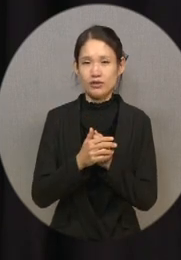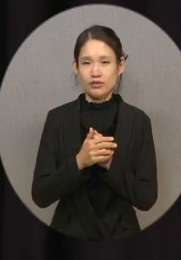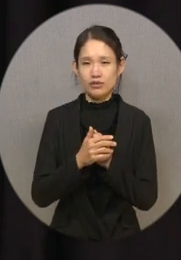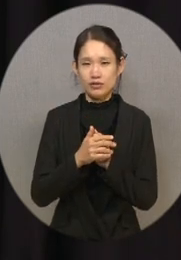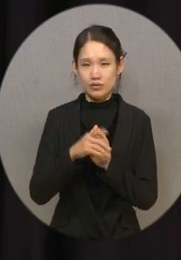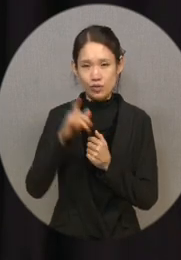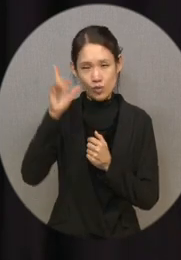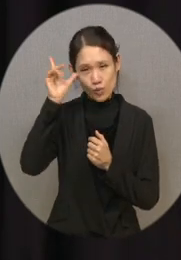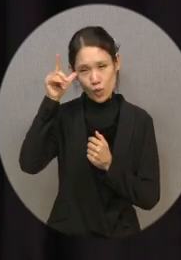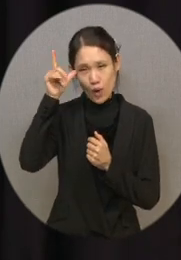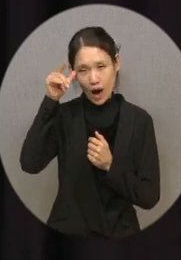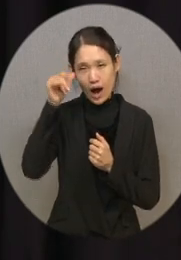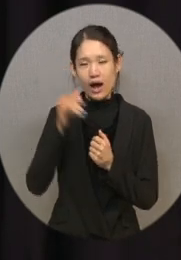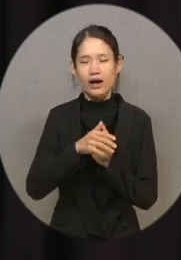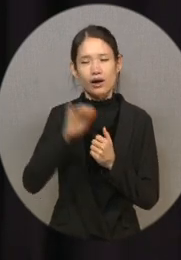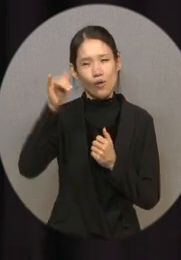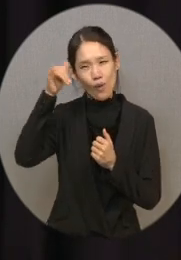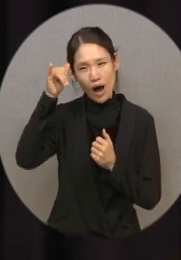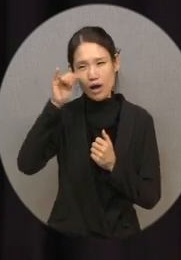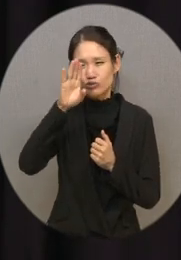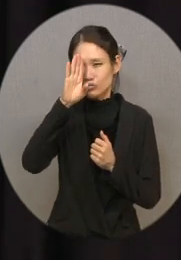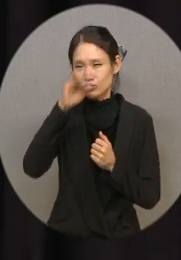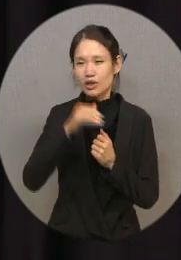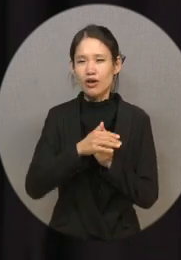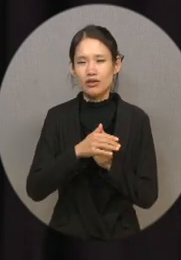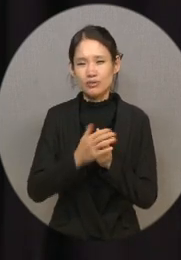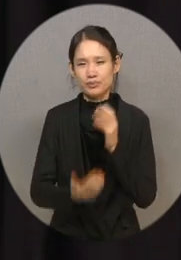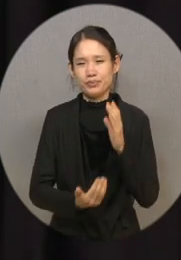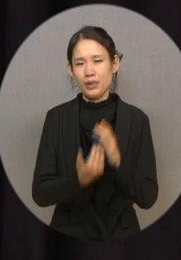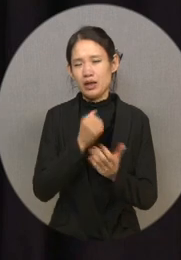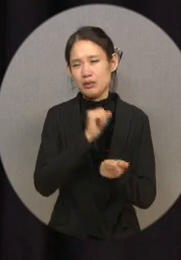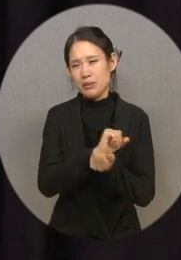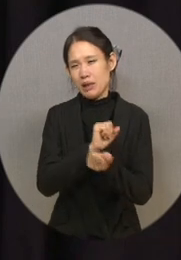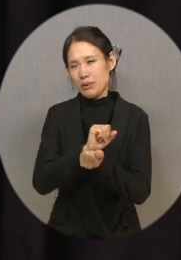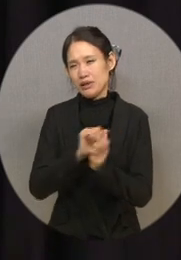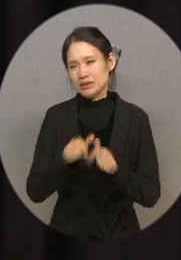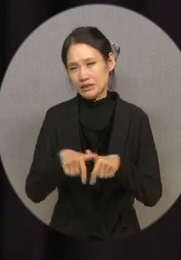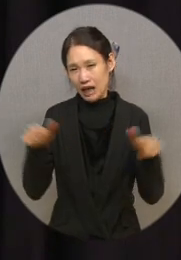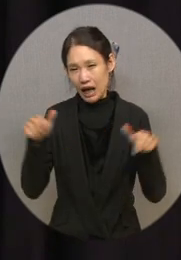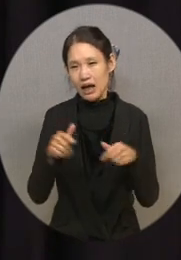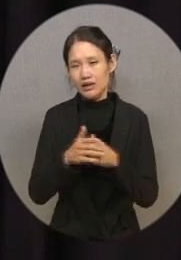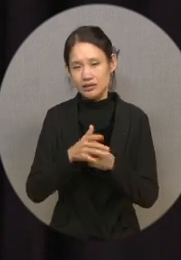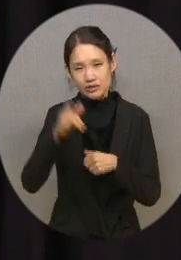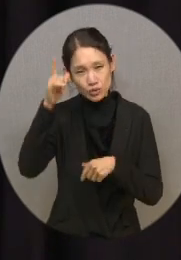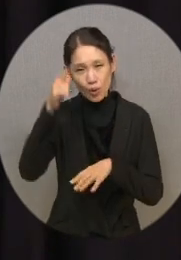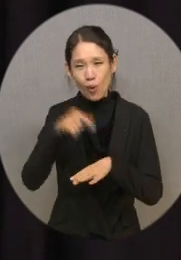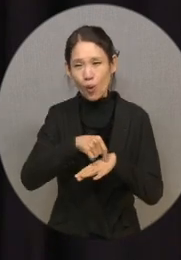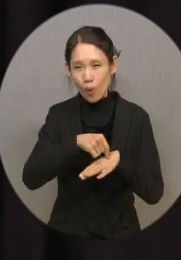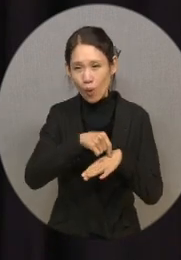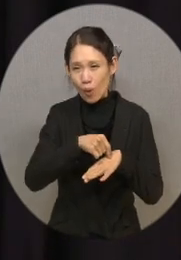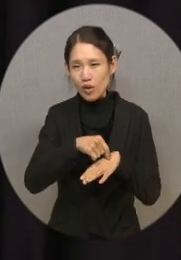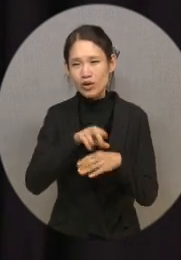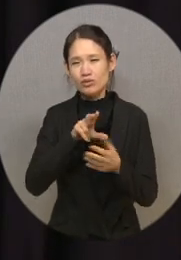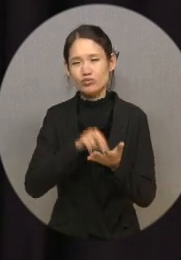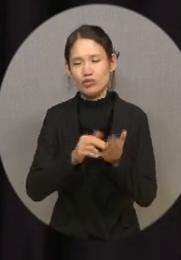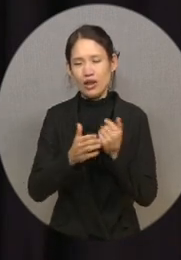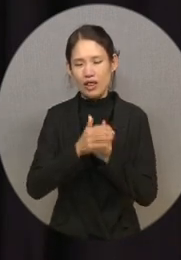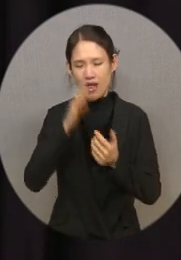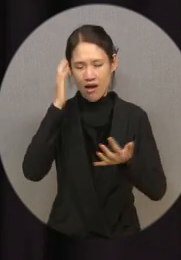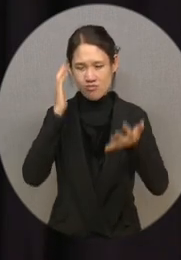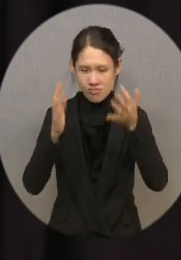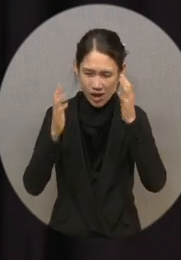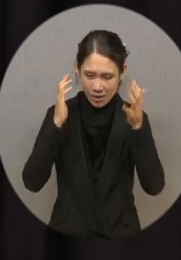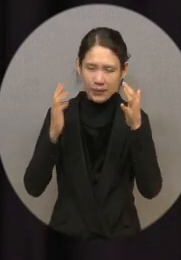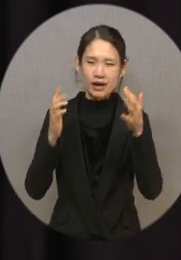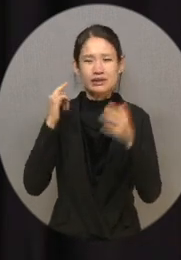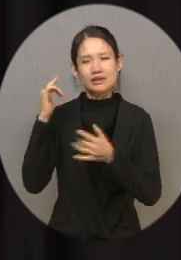그 광우병 사태가 있지 않았습니까? 그렇죠. 심했죠. 예, 그래서 소고기 문제로 나라가 시끄러웠죠. 예, 예.